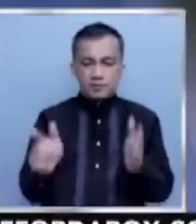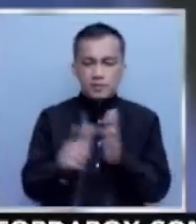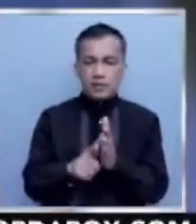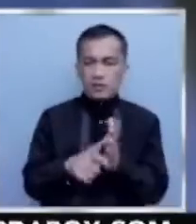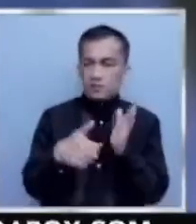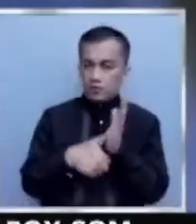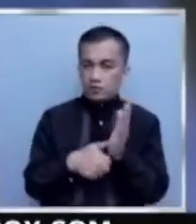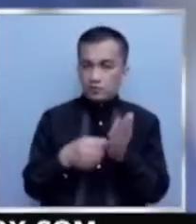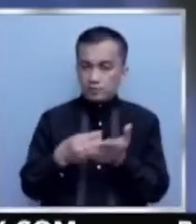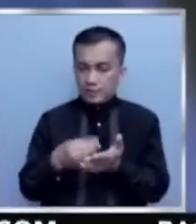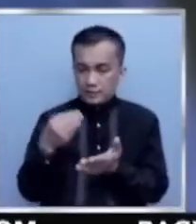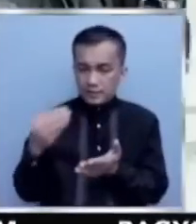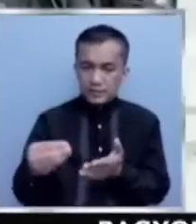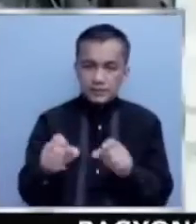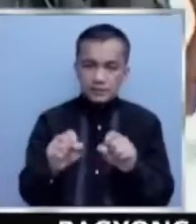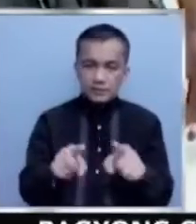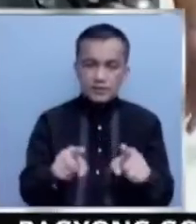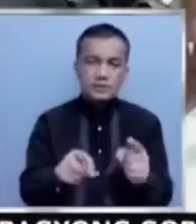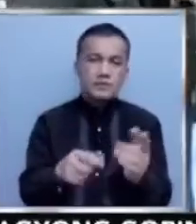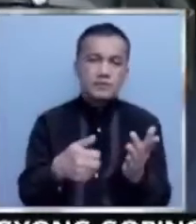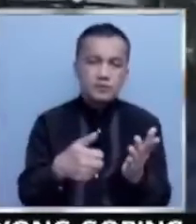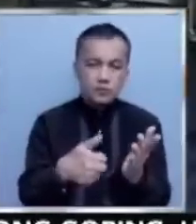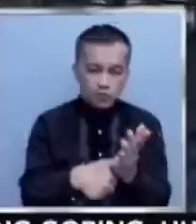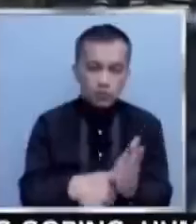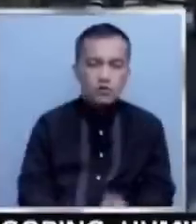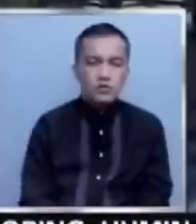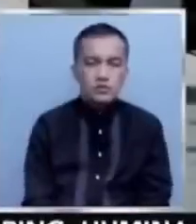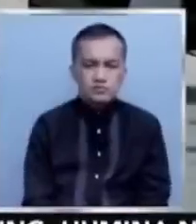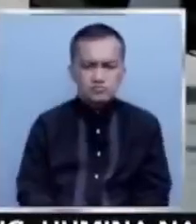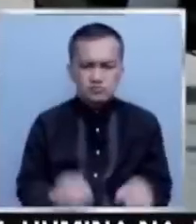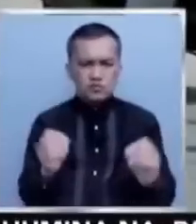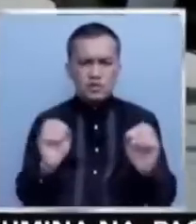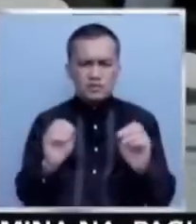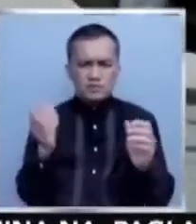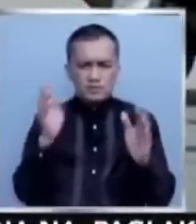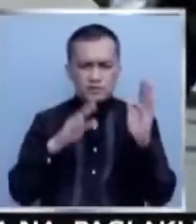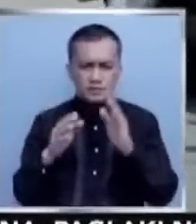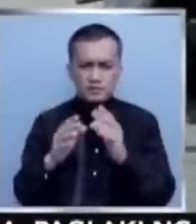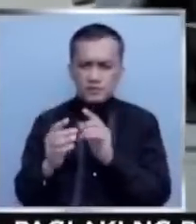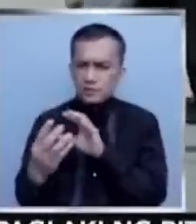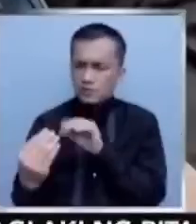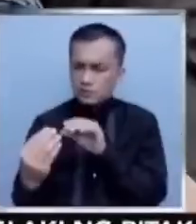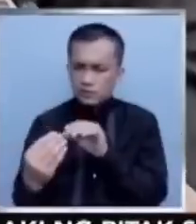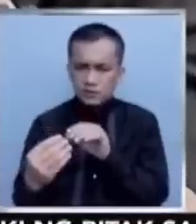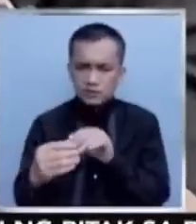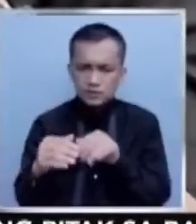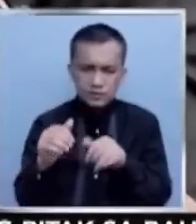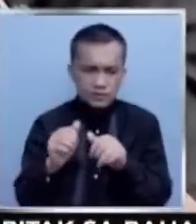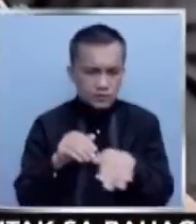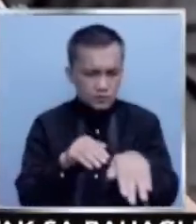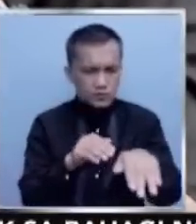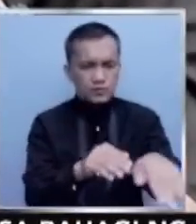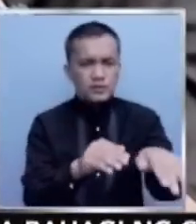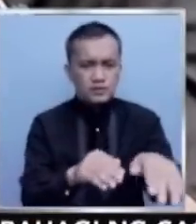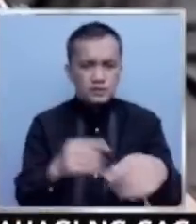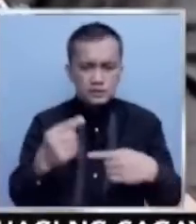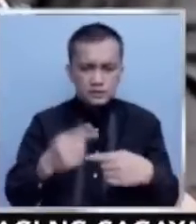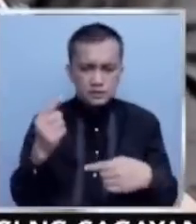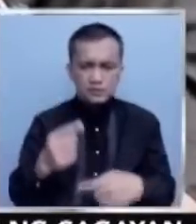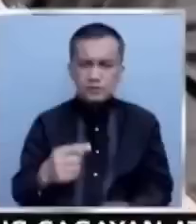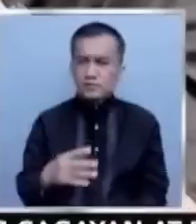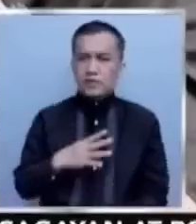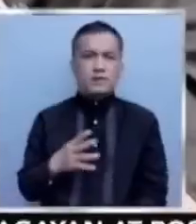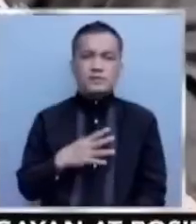at pagbibenta ng boto. Wala namang problema sa mga nakausap kong dumaan sa checkpoint. Okay lang naman po, para